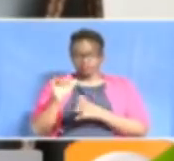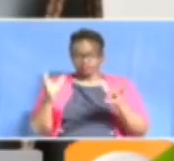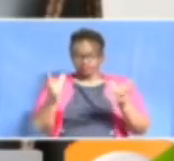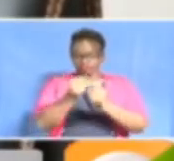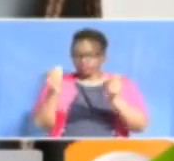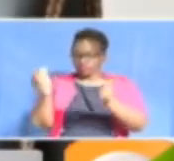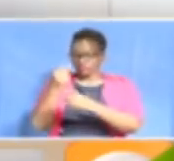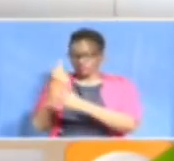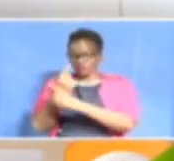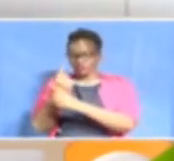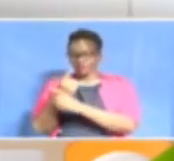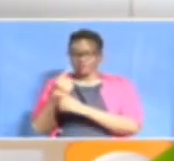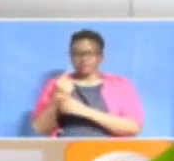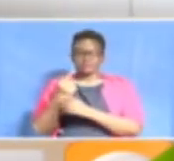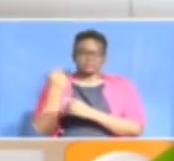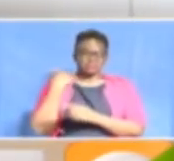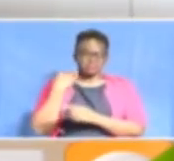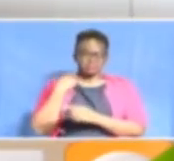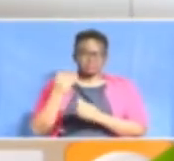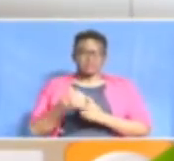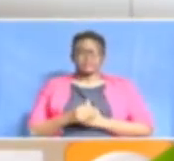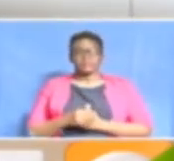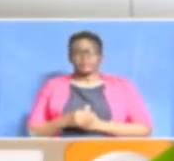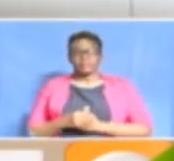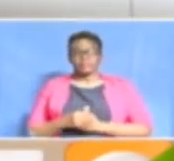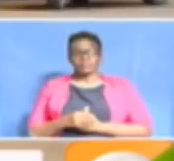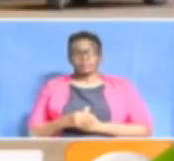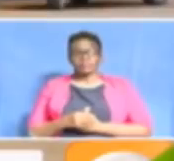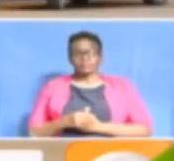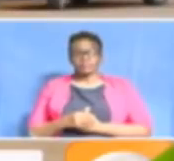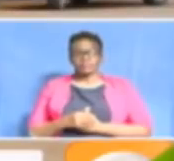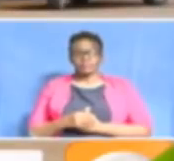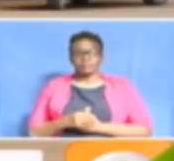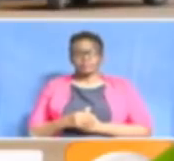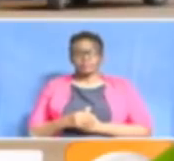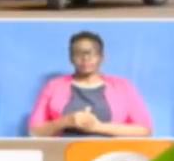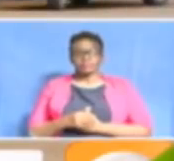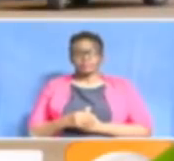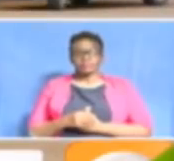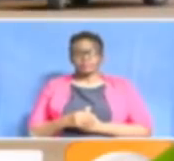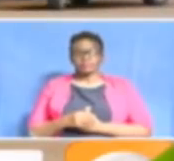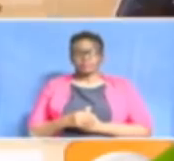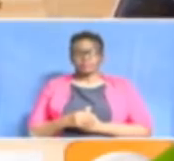various crimes. And Ben Kirui, runinga ya Citizen, Nairobi. Wadogo.